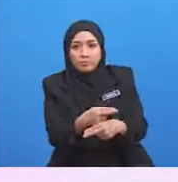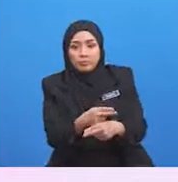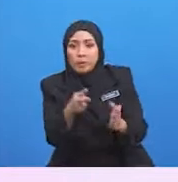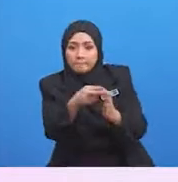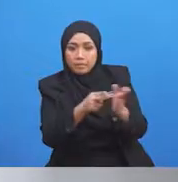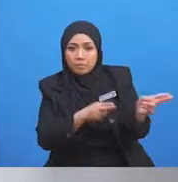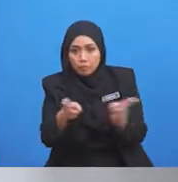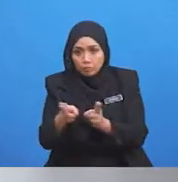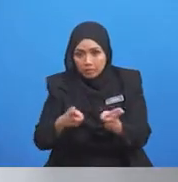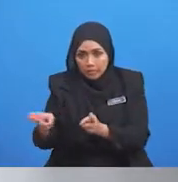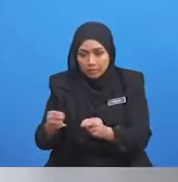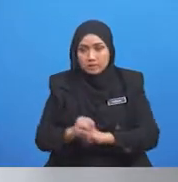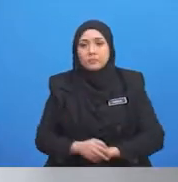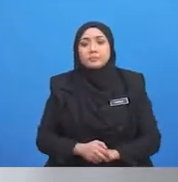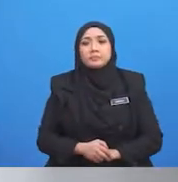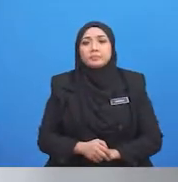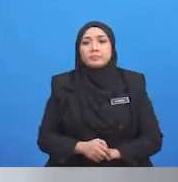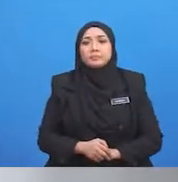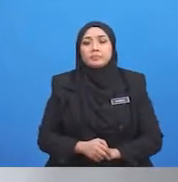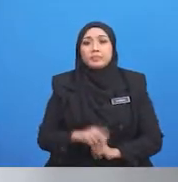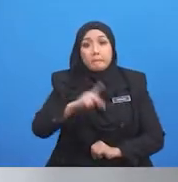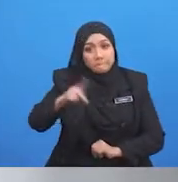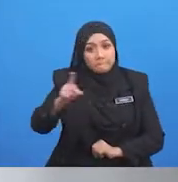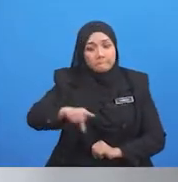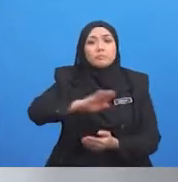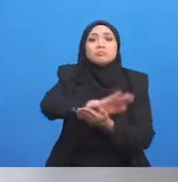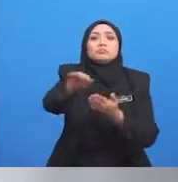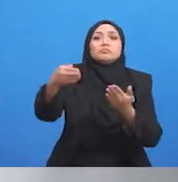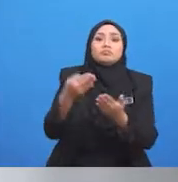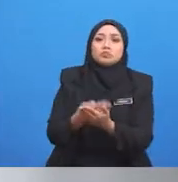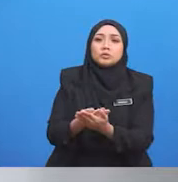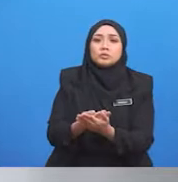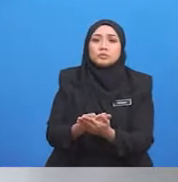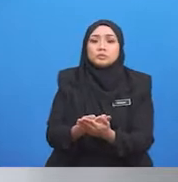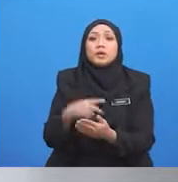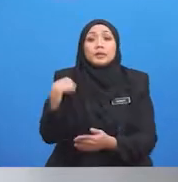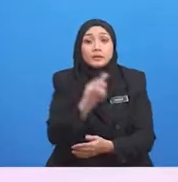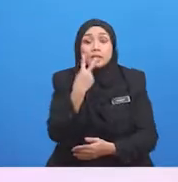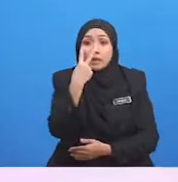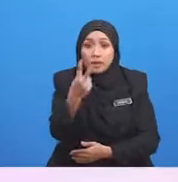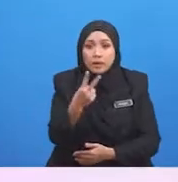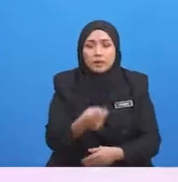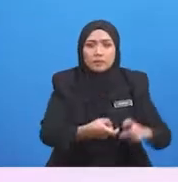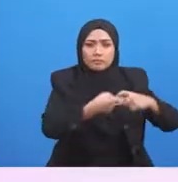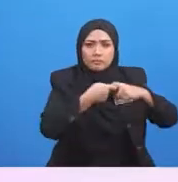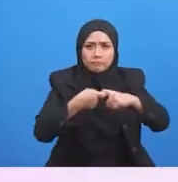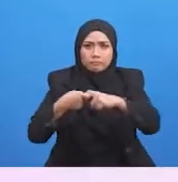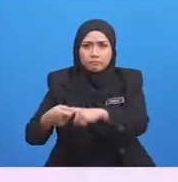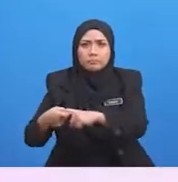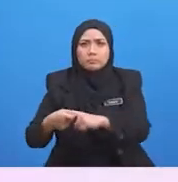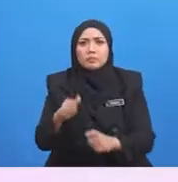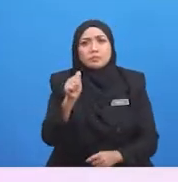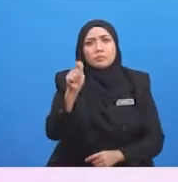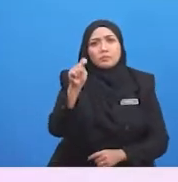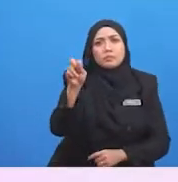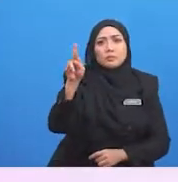Para pelajar sekalian, seterusnya kita lihat pula perkaitan antara atribut produk.